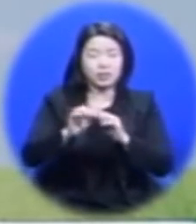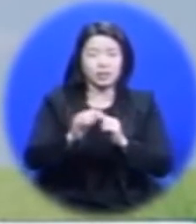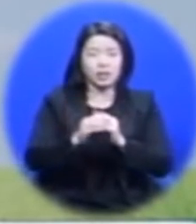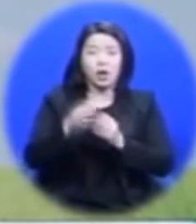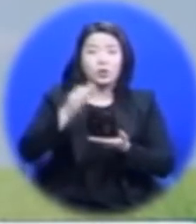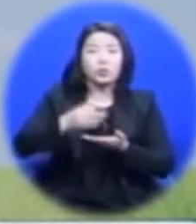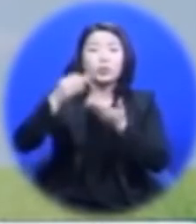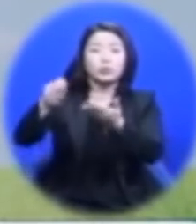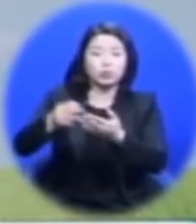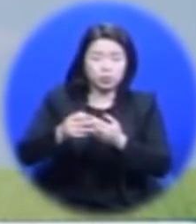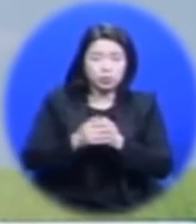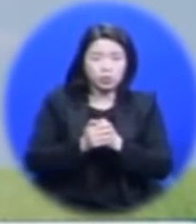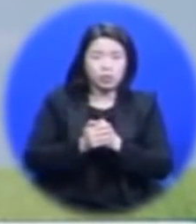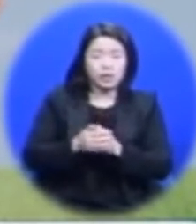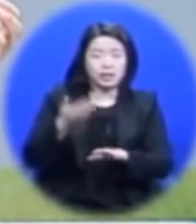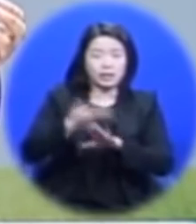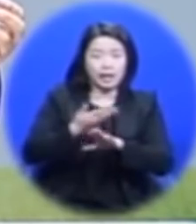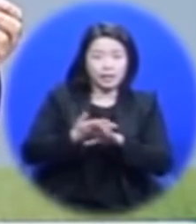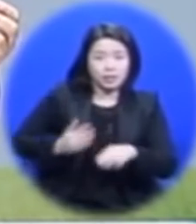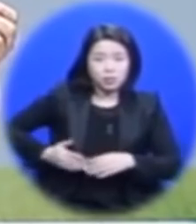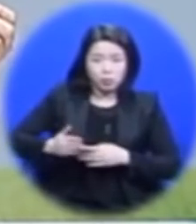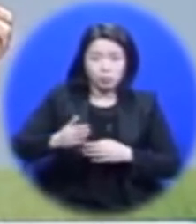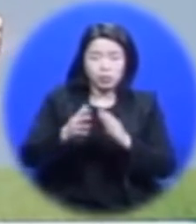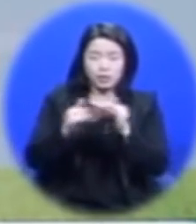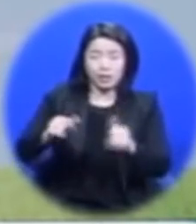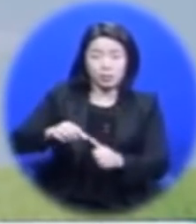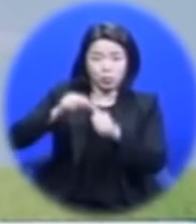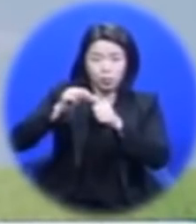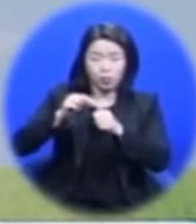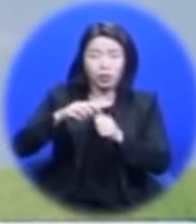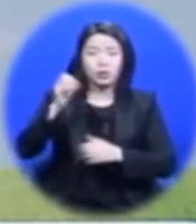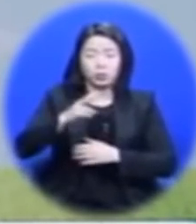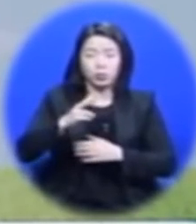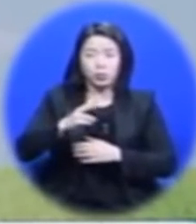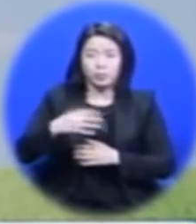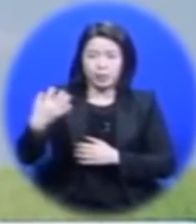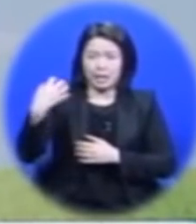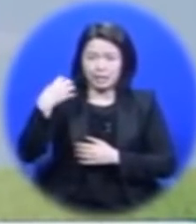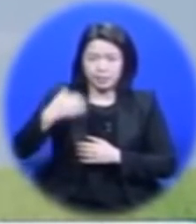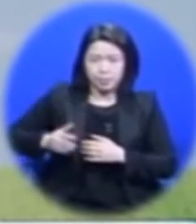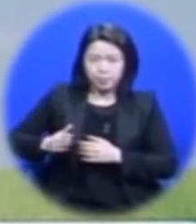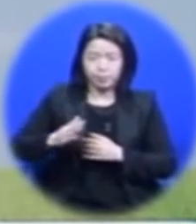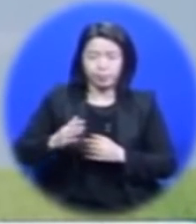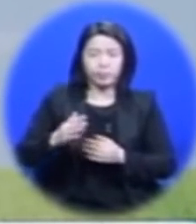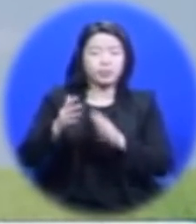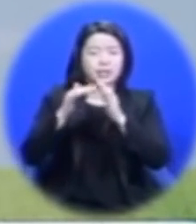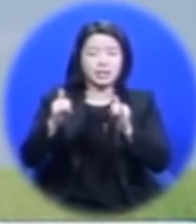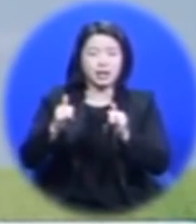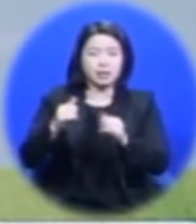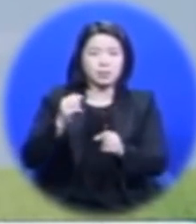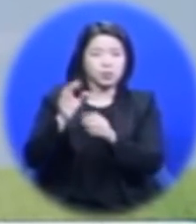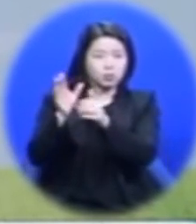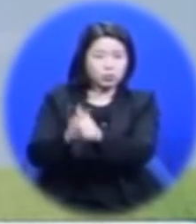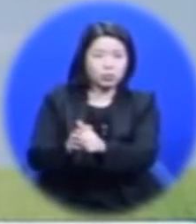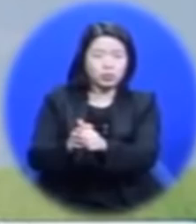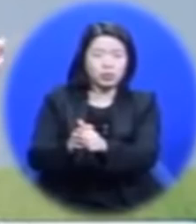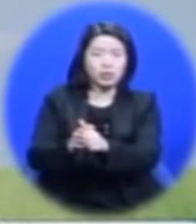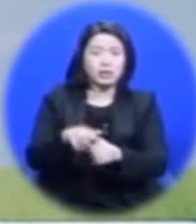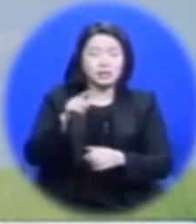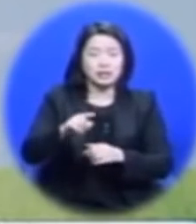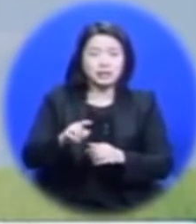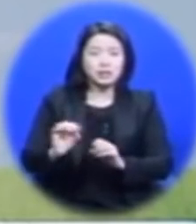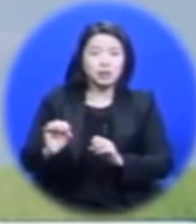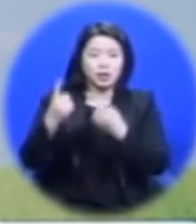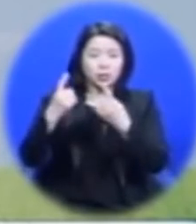돈을 주어서 전문가를 고용하고 또는 전임 사역자를 세워가지고 그들로 하여금 그